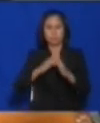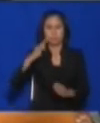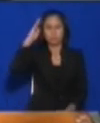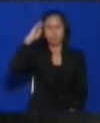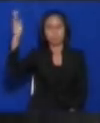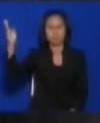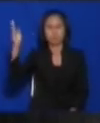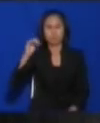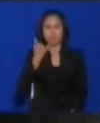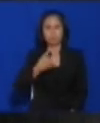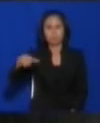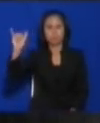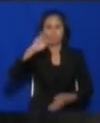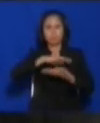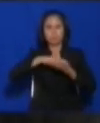bersih